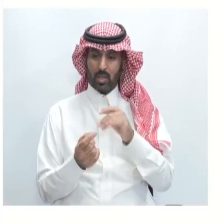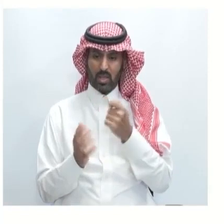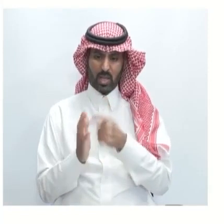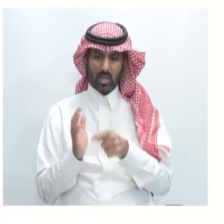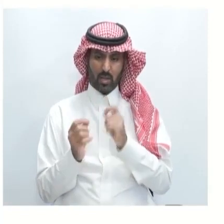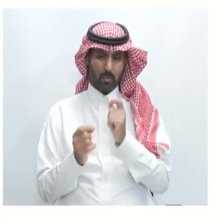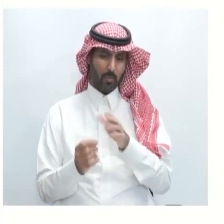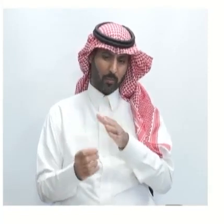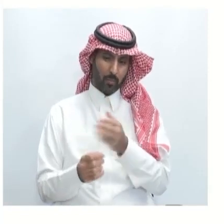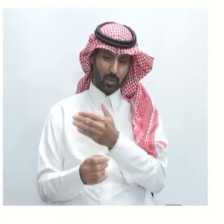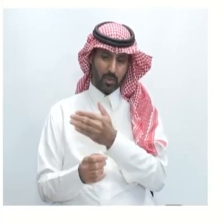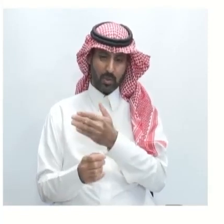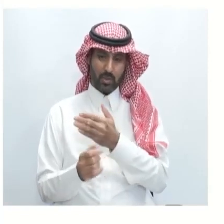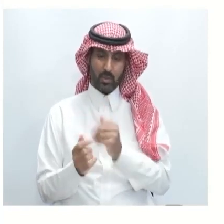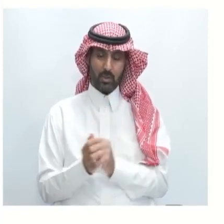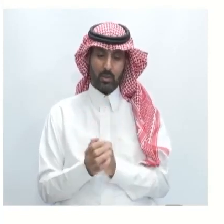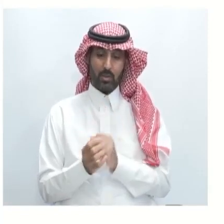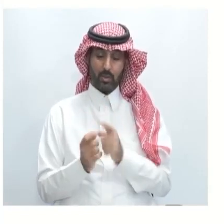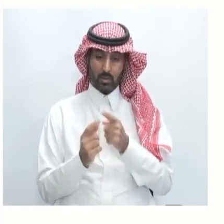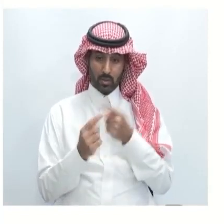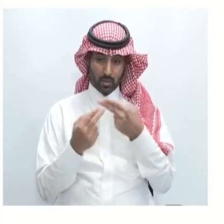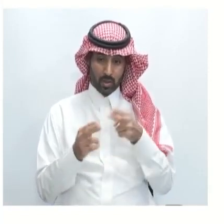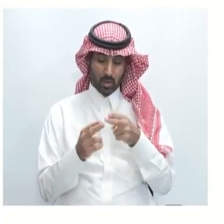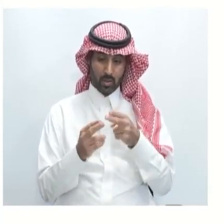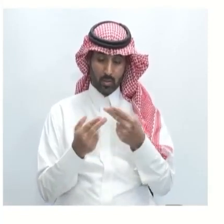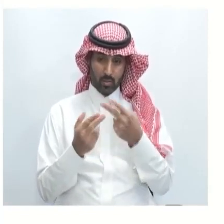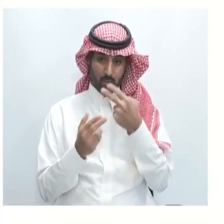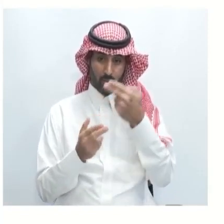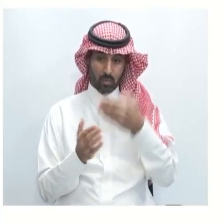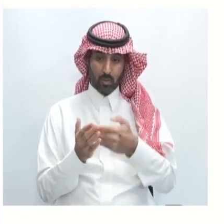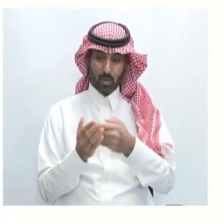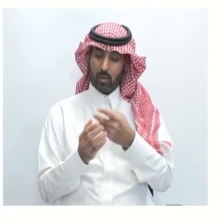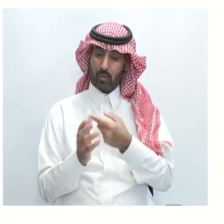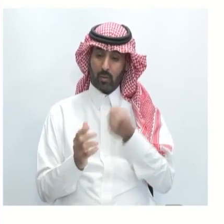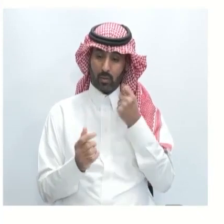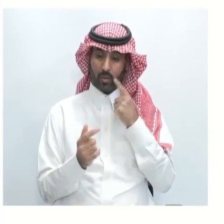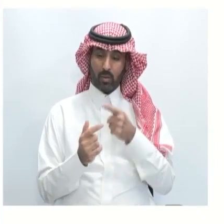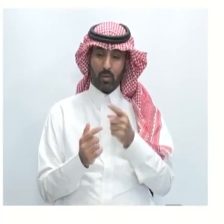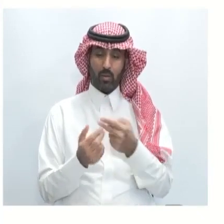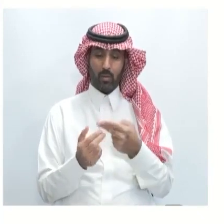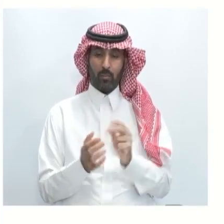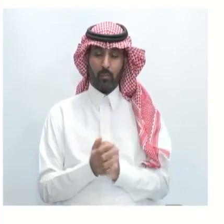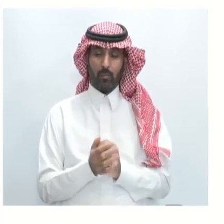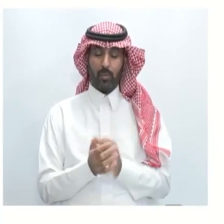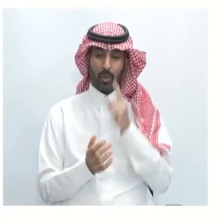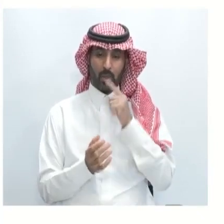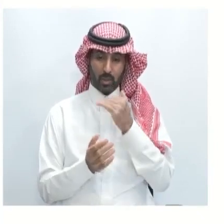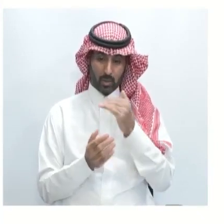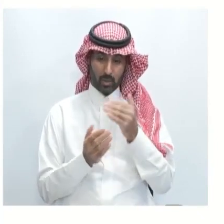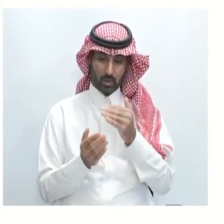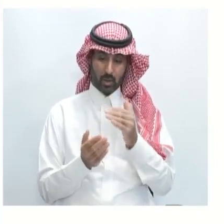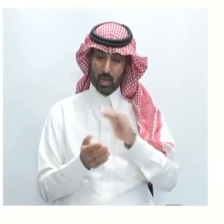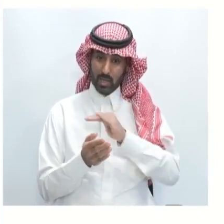المباشر حيث ينطلق من مقدمات ليخلص الى نتيجه ولكن بتوسط